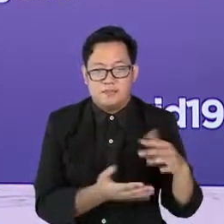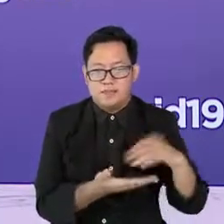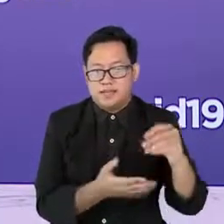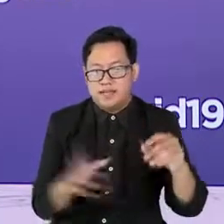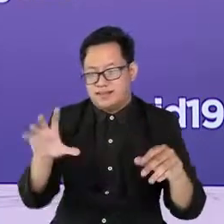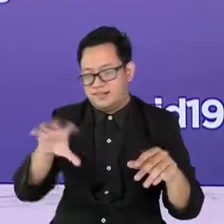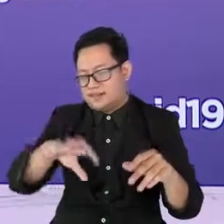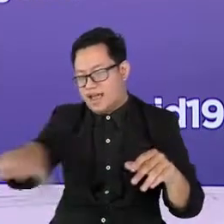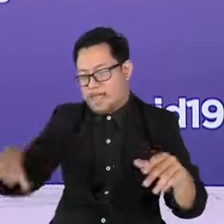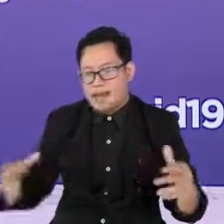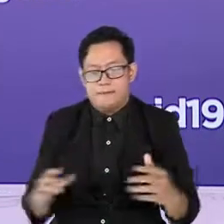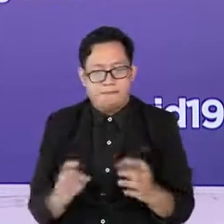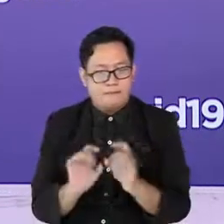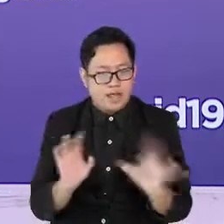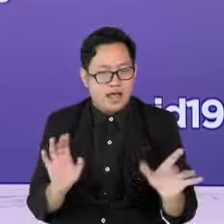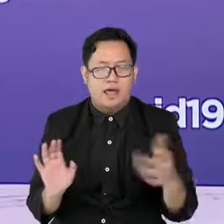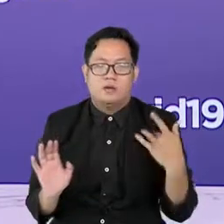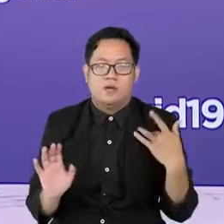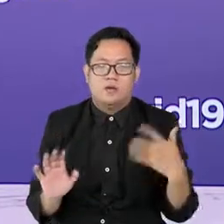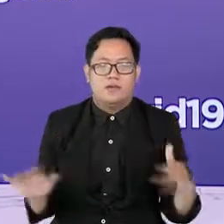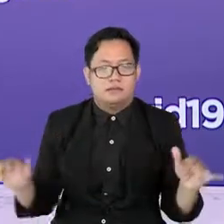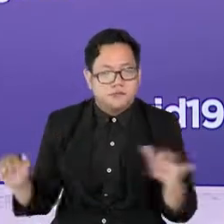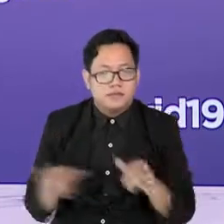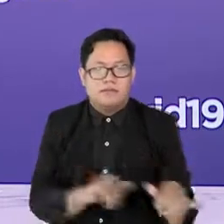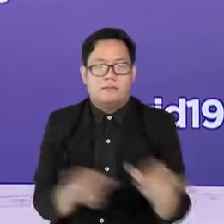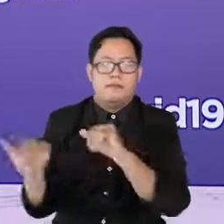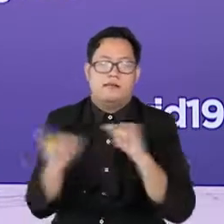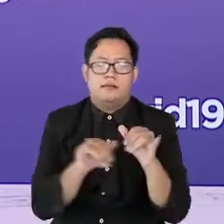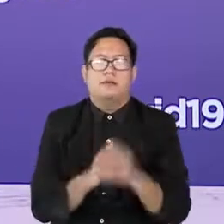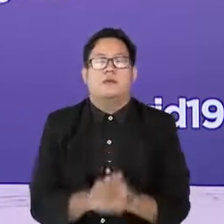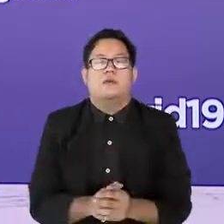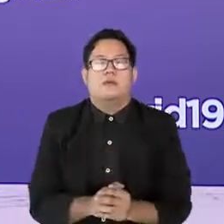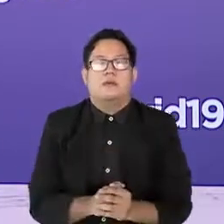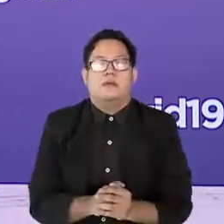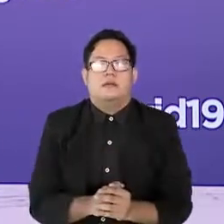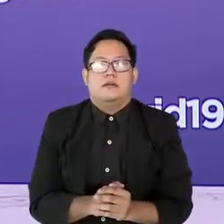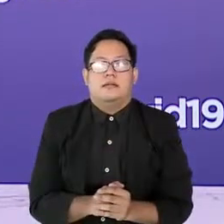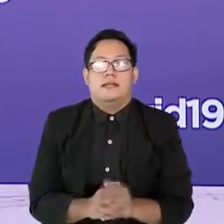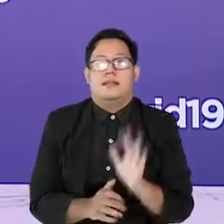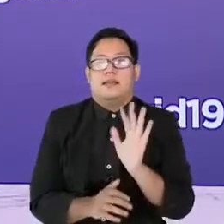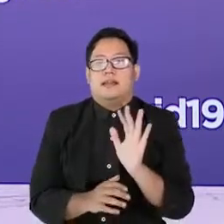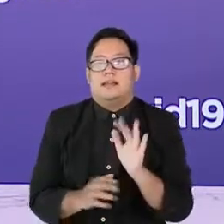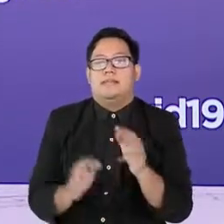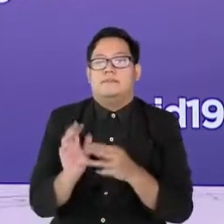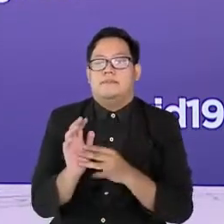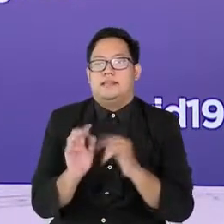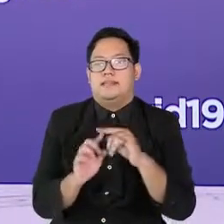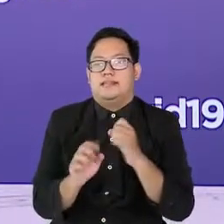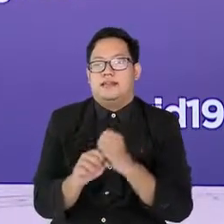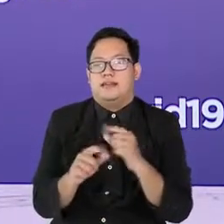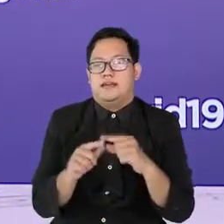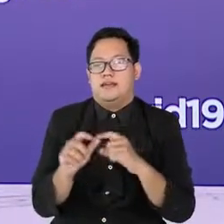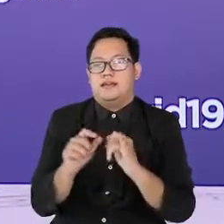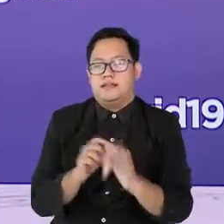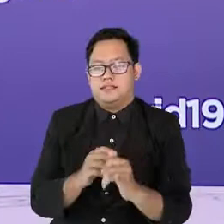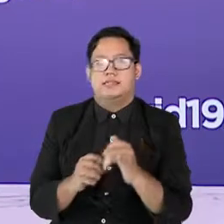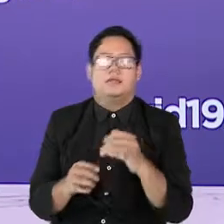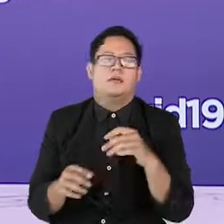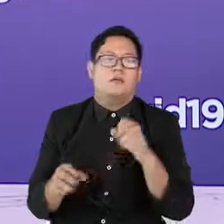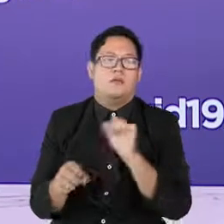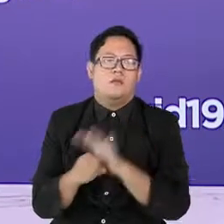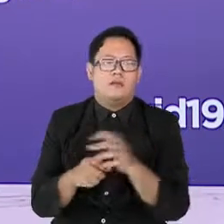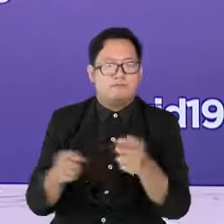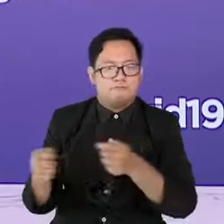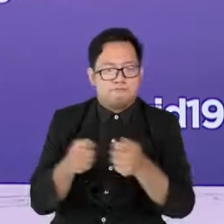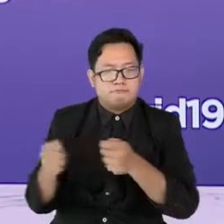dan daerah dengan demikian data yang menjadi navigasi penanganan cover 16 dapat lebih Hai dan kebijakan yang dihasilkan